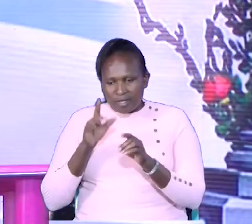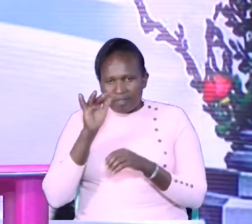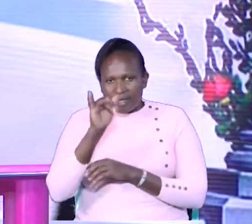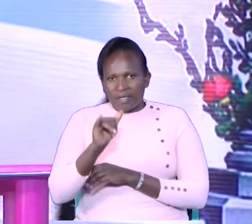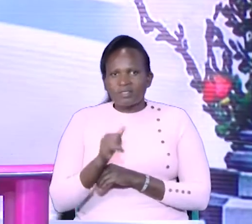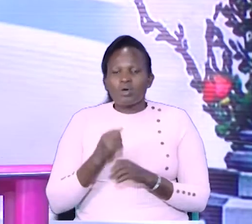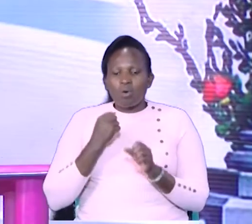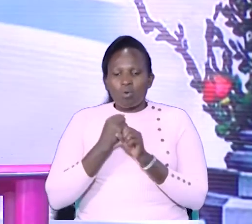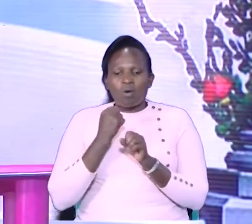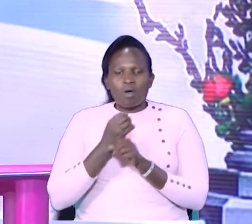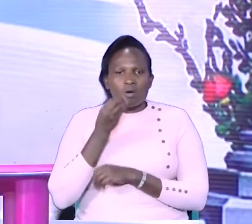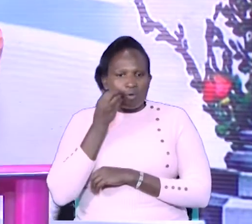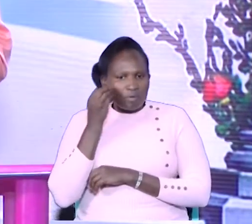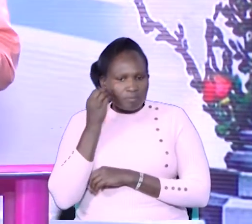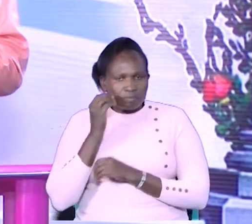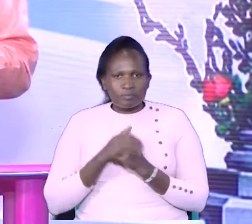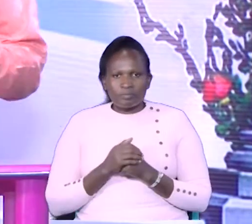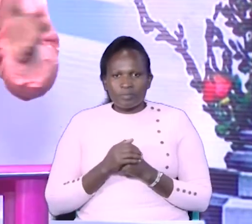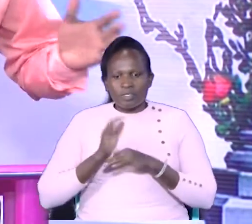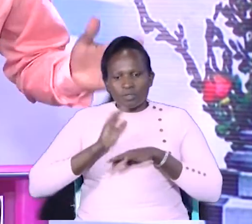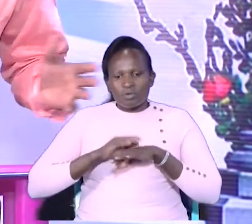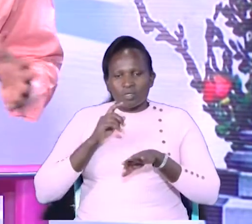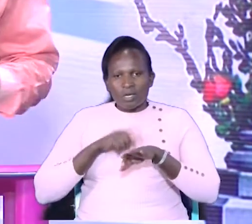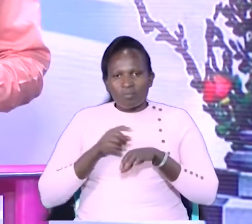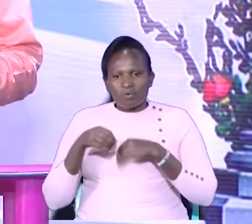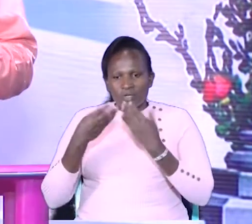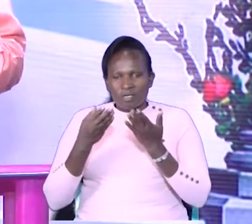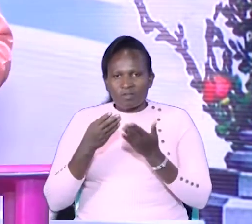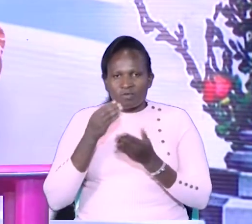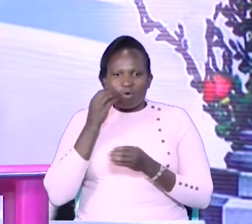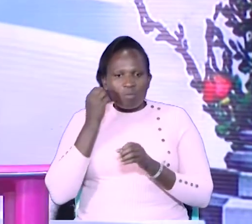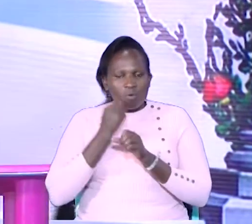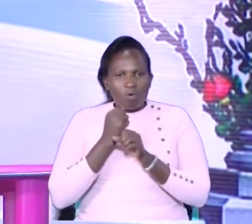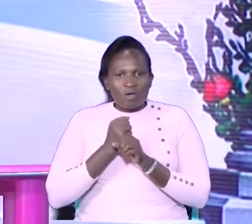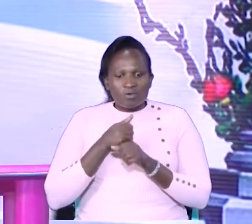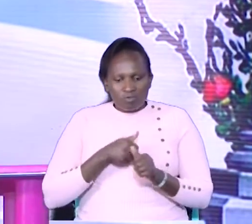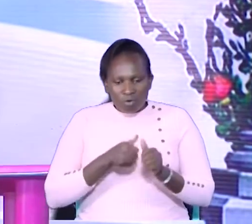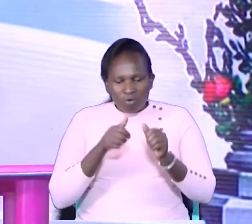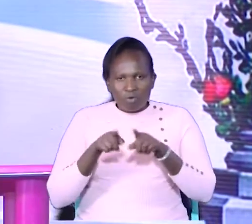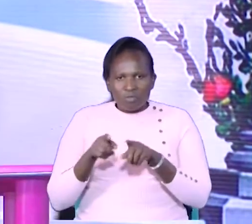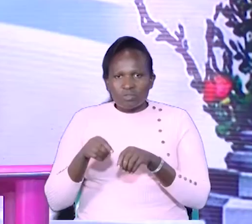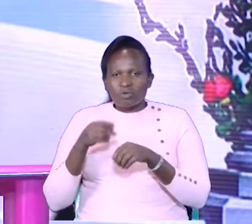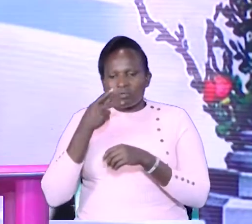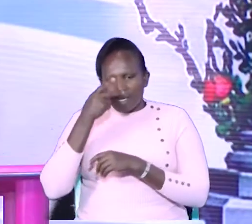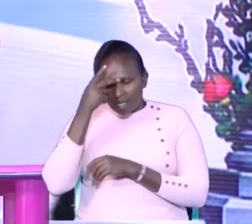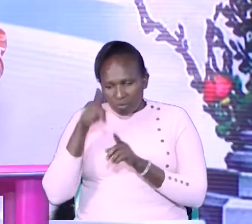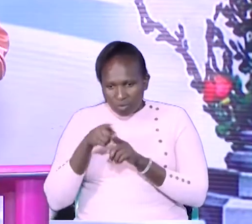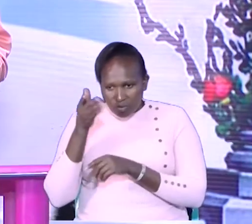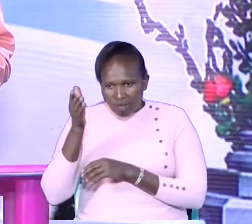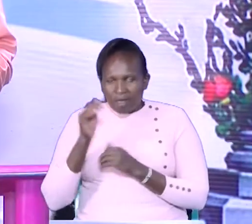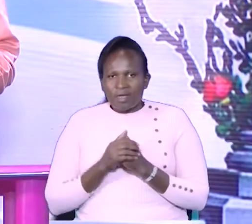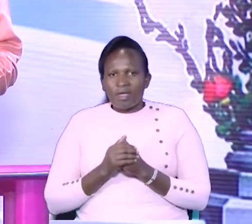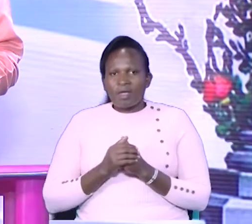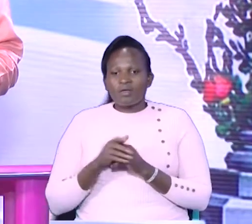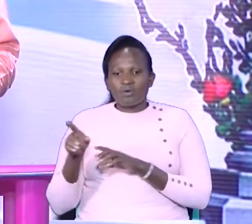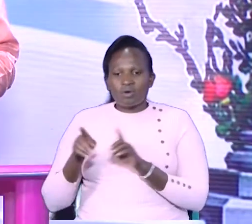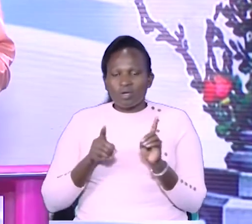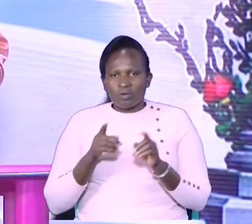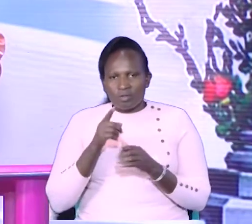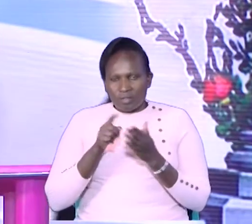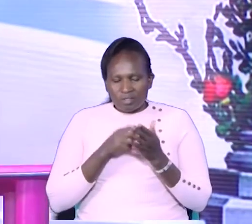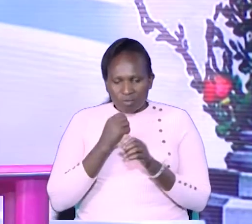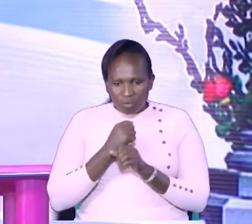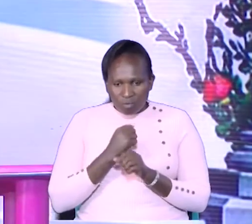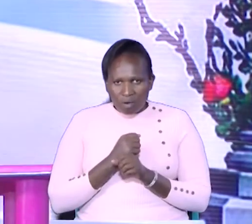that homework. Na ni vizuri wakati tunapewa homework, unafuatilia tamsasi, pia mtoto pale, anaweza kufanya ile